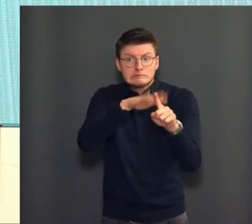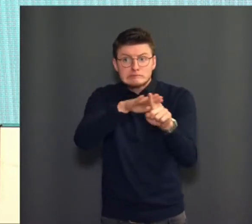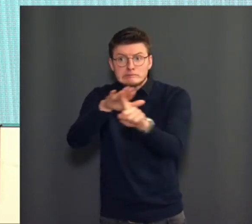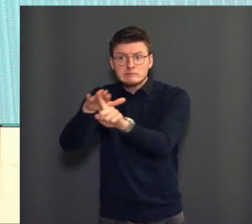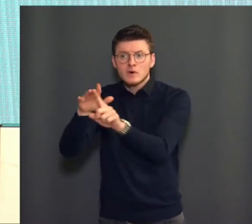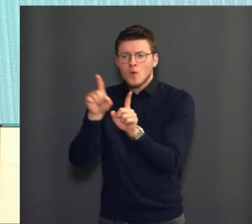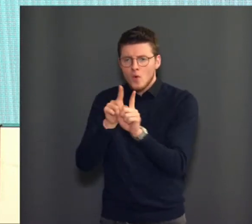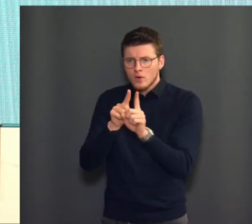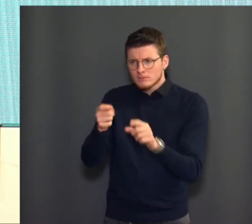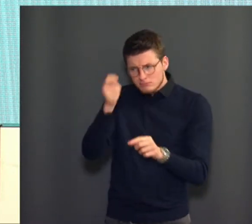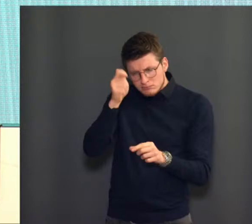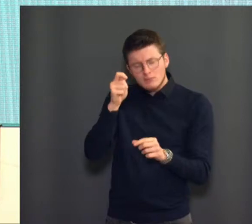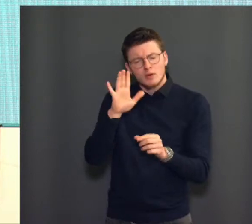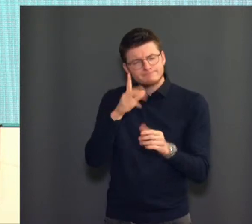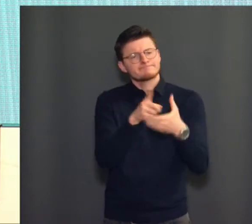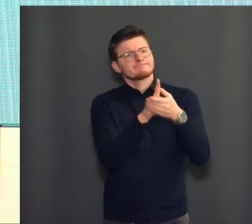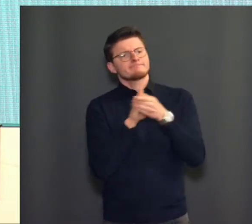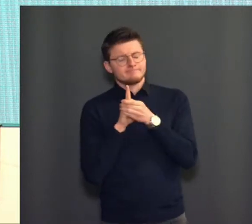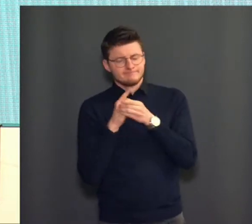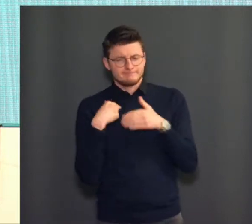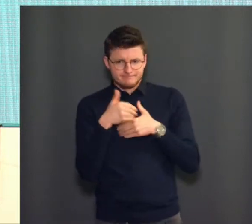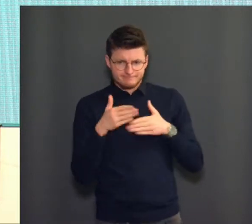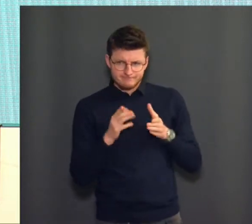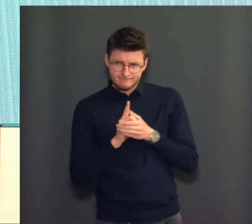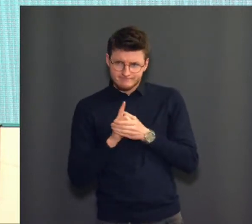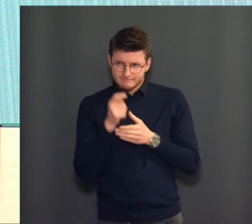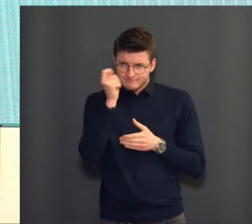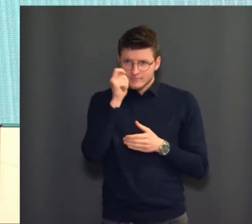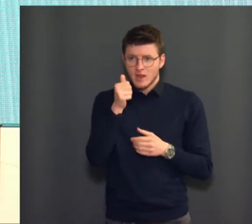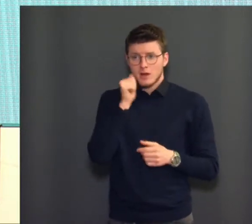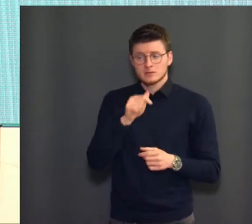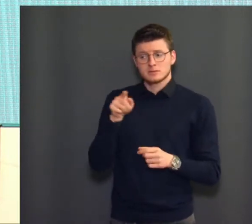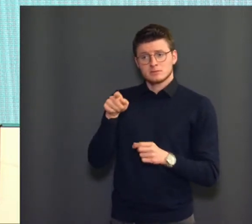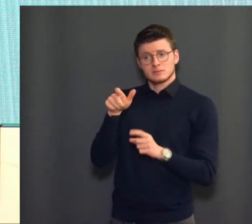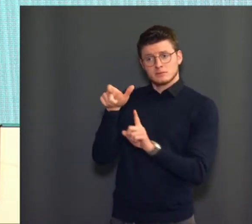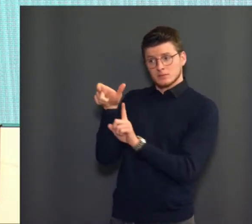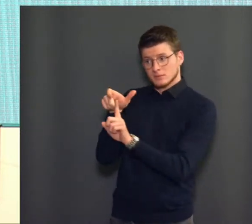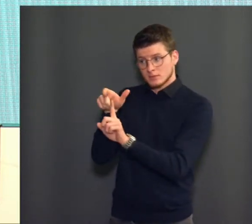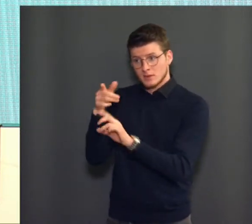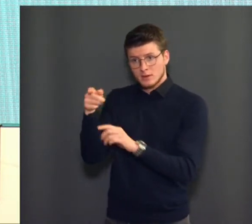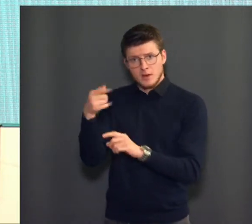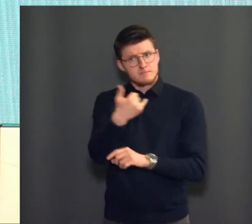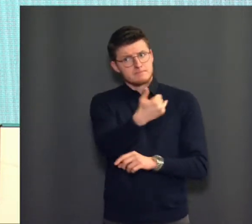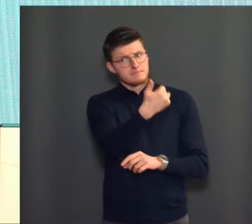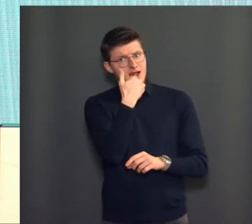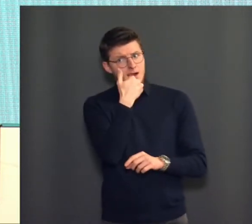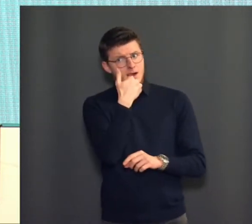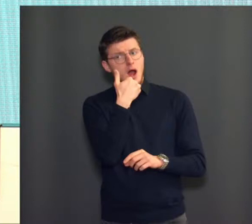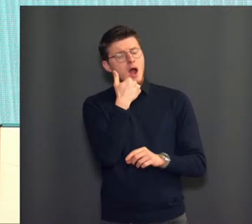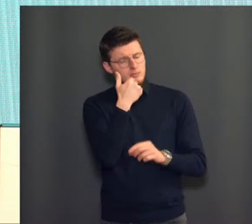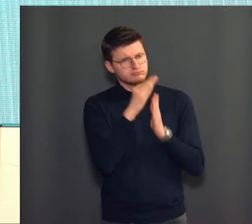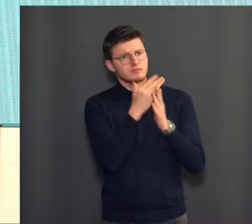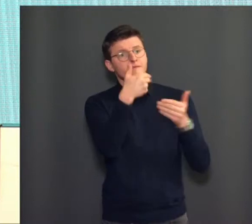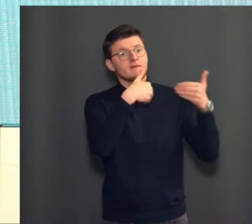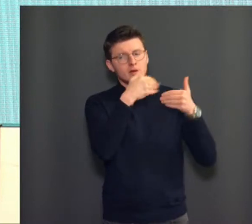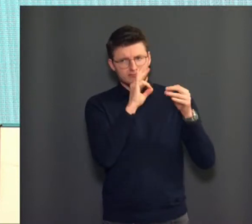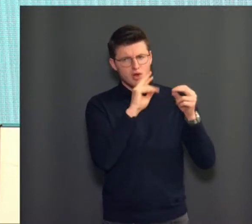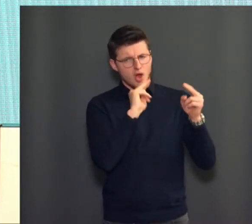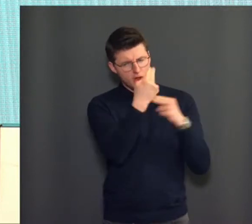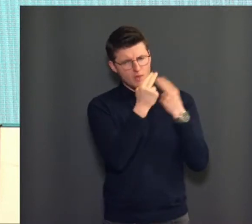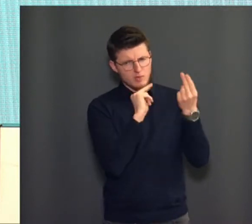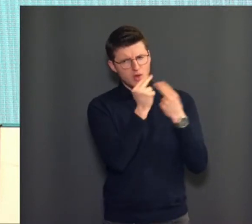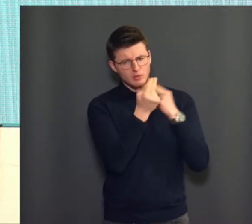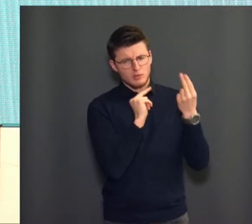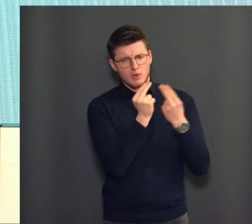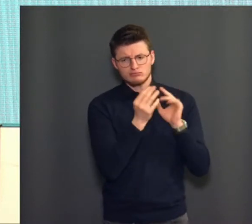de contactopvolging door zo volledig mogelijk te antwoorden op de vragen die de medewerker je stelt. De